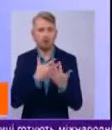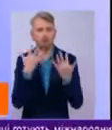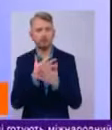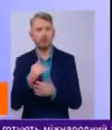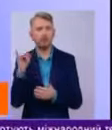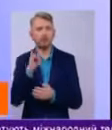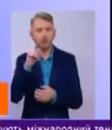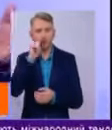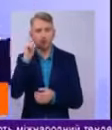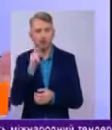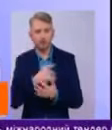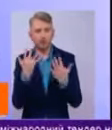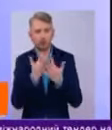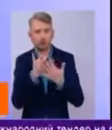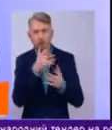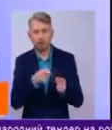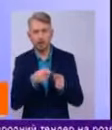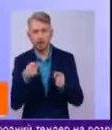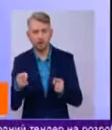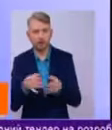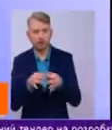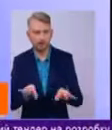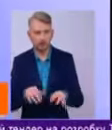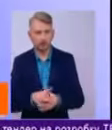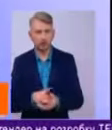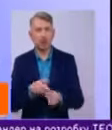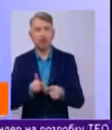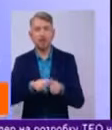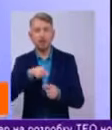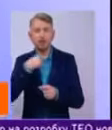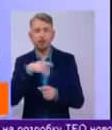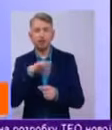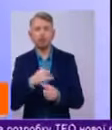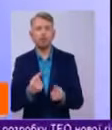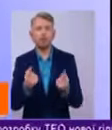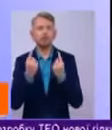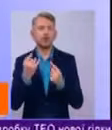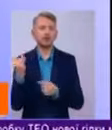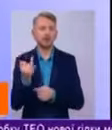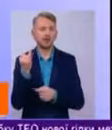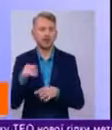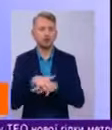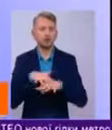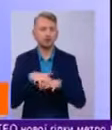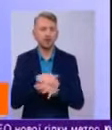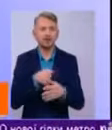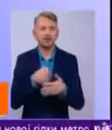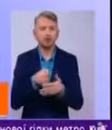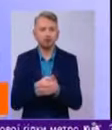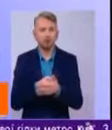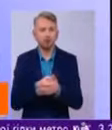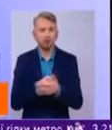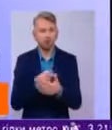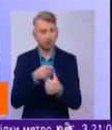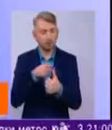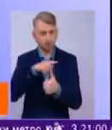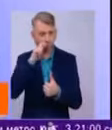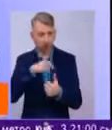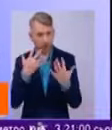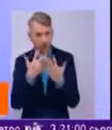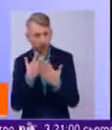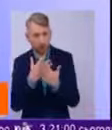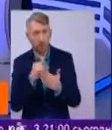українського кіно періоду незалежності. Це говорить про величезний інтерес суспільства до, по-перше, українського кіно,